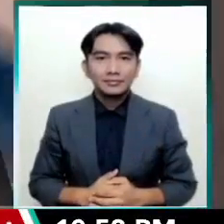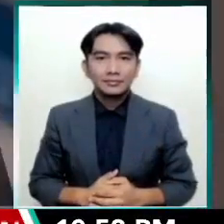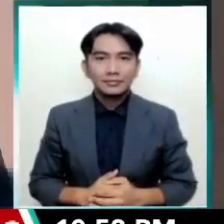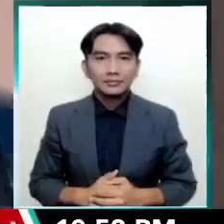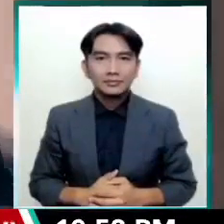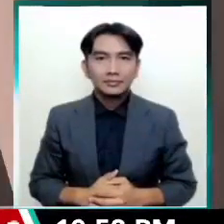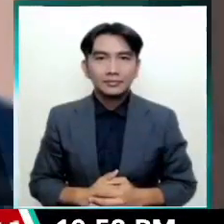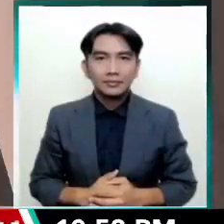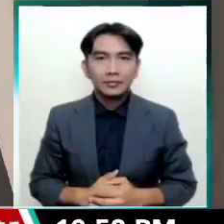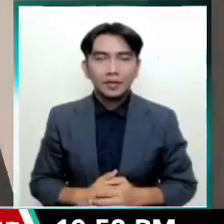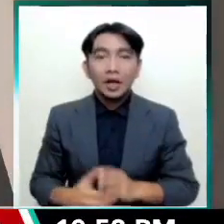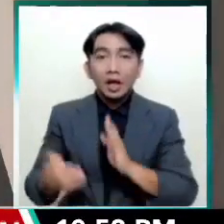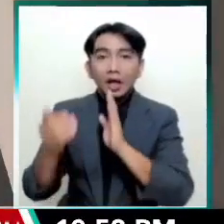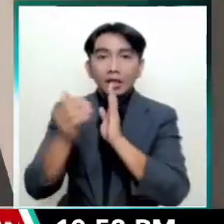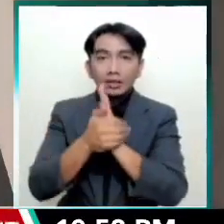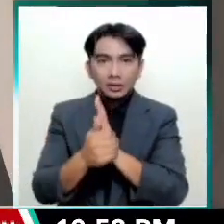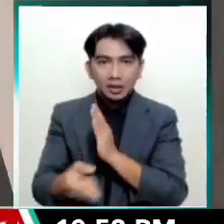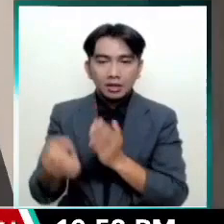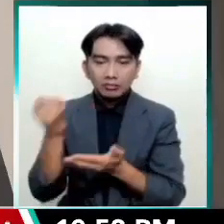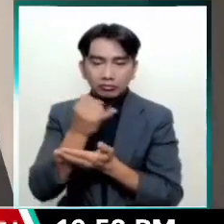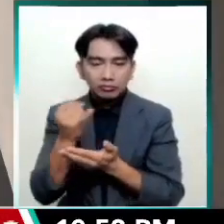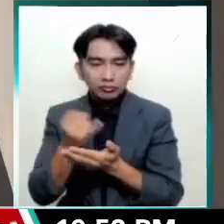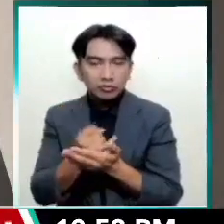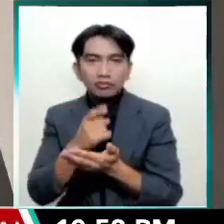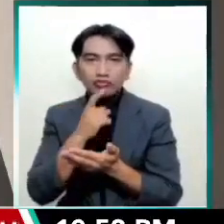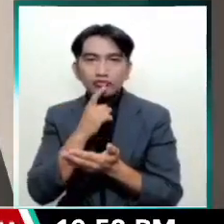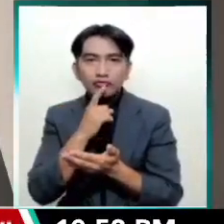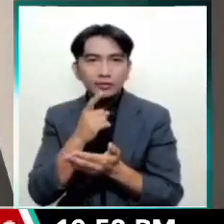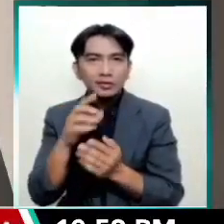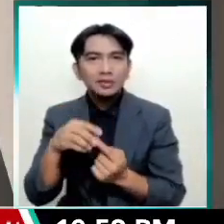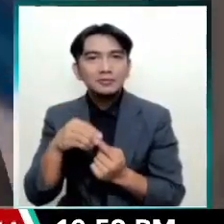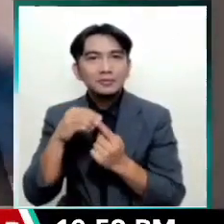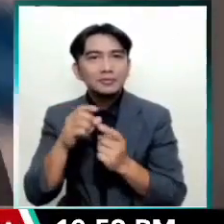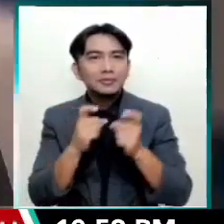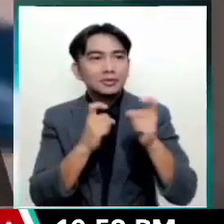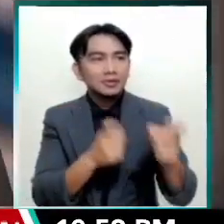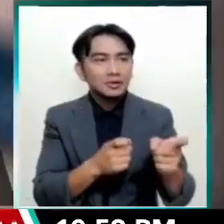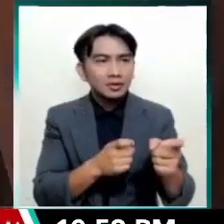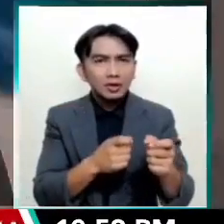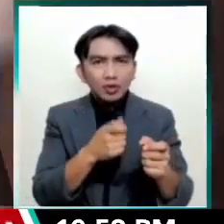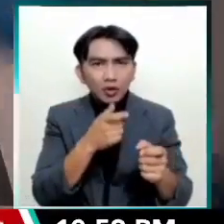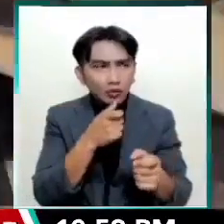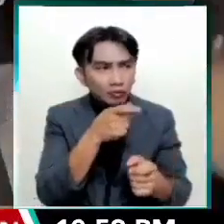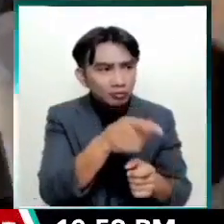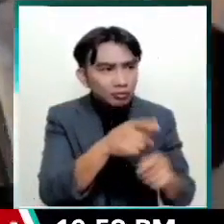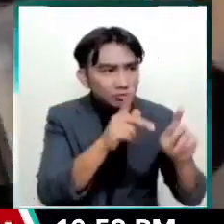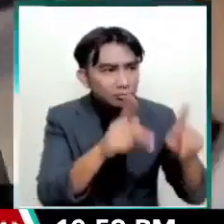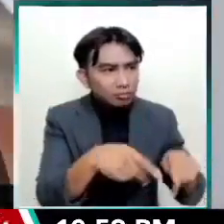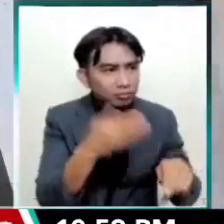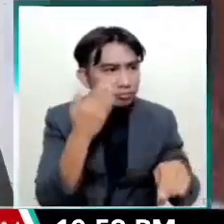Talent sa pagdodrawing naging kakaibang regalo, lalo na sa ibang tao na minsan lang nakatagpo.